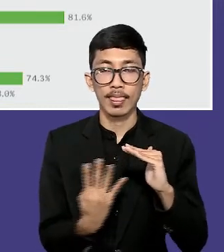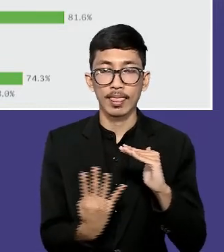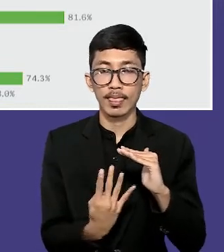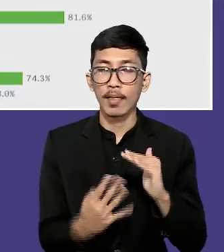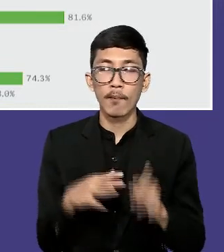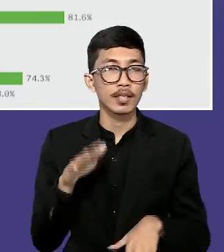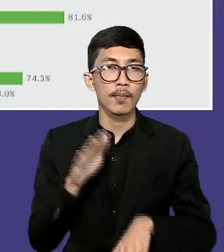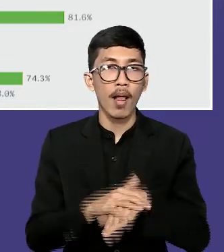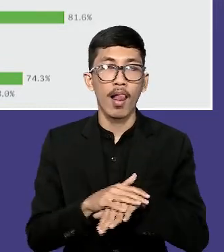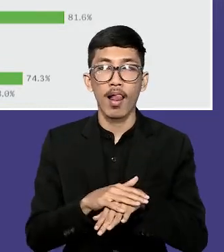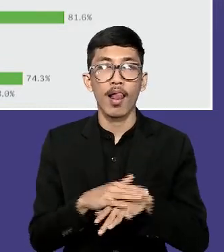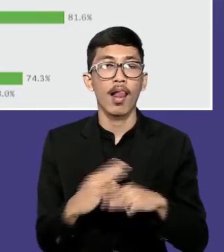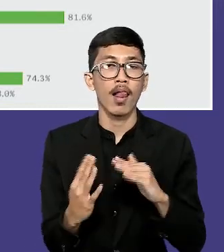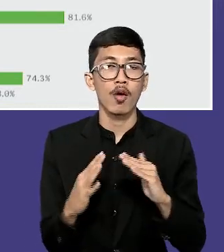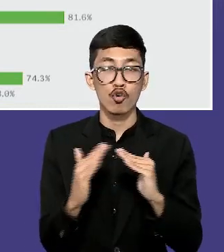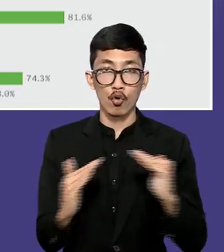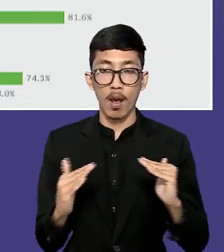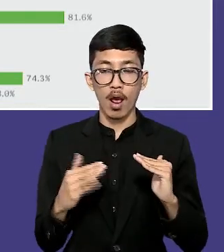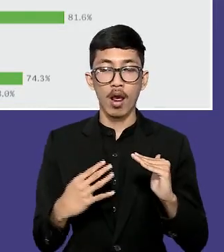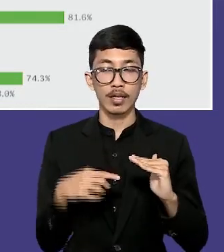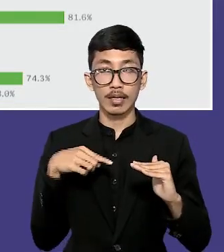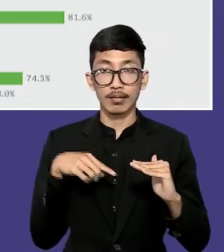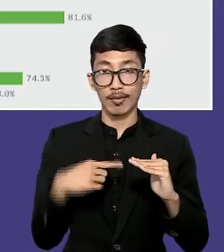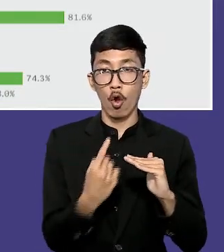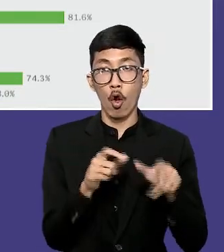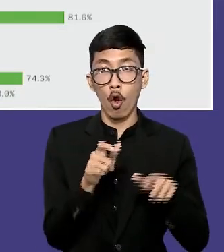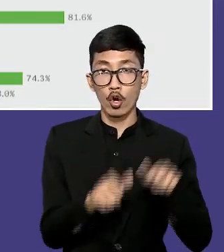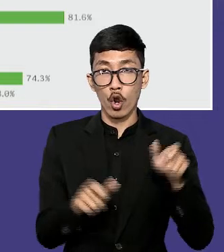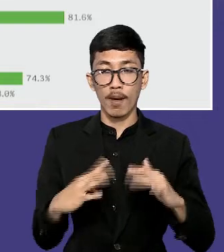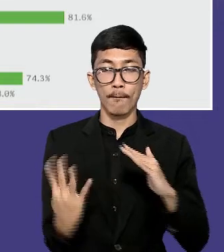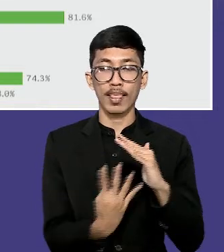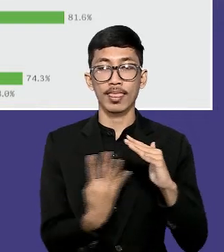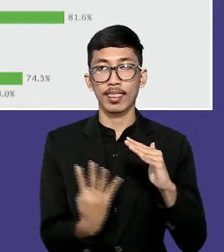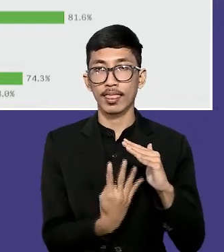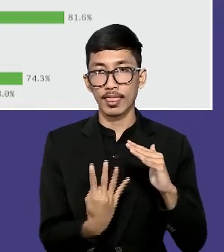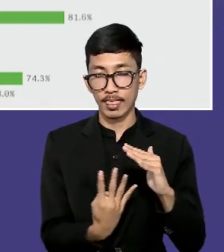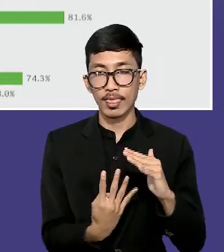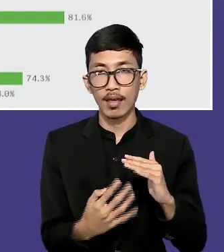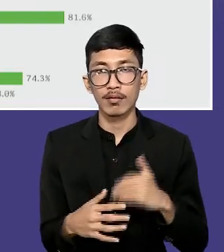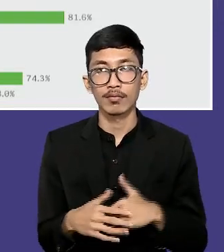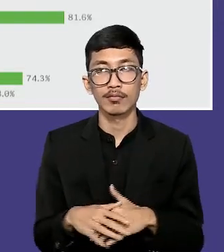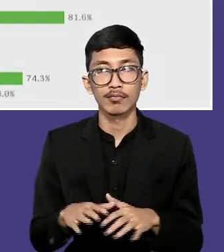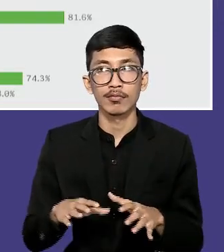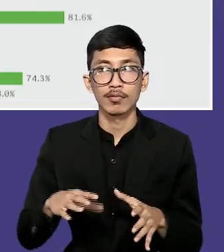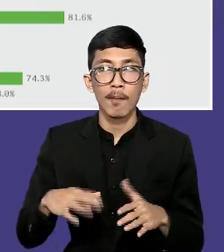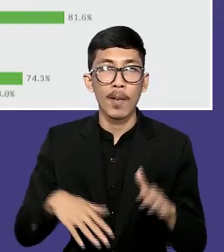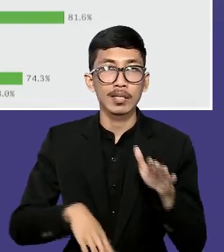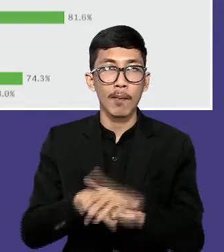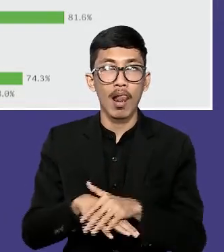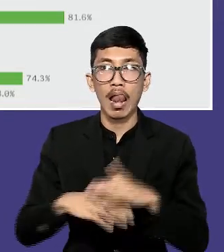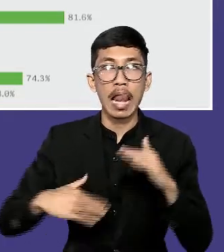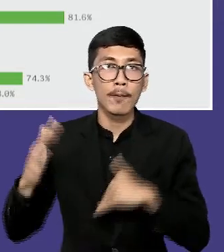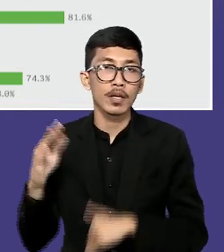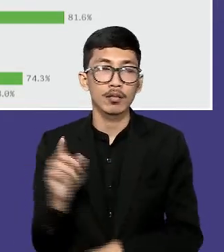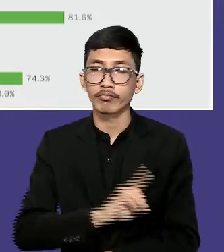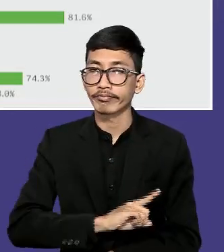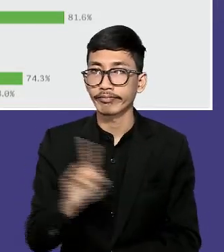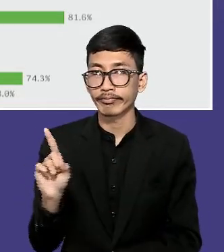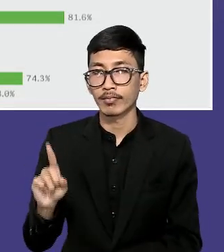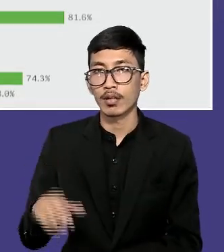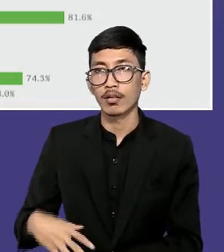seperti sekarang di Belgia cat club malam diskotik semuanya tutup total dan wajib World